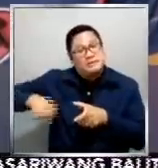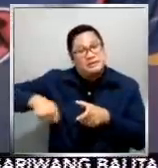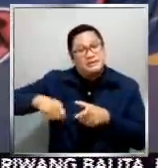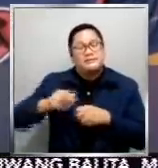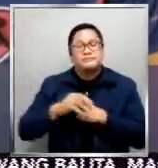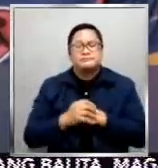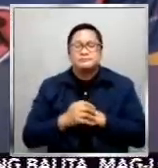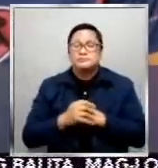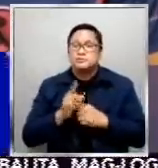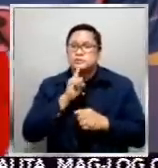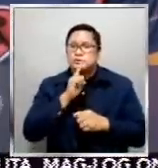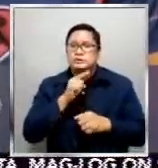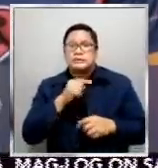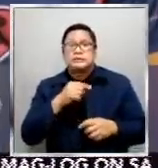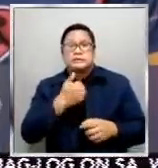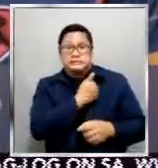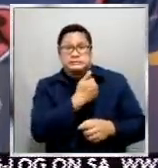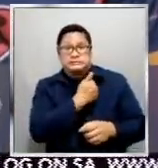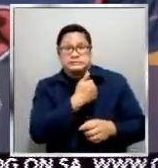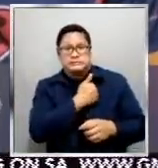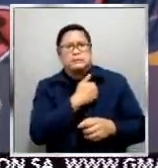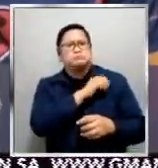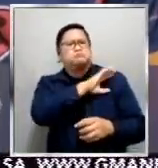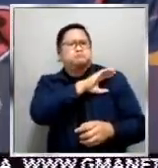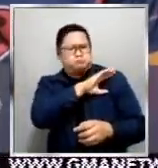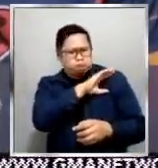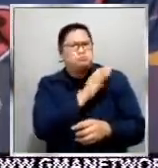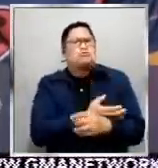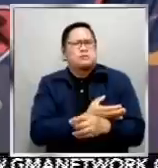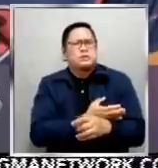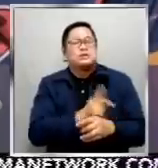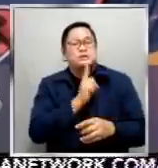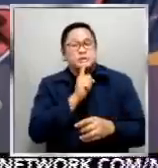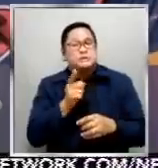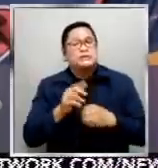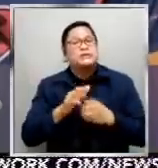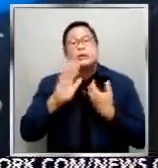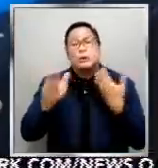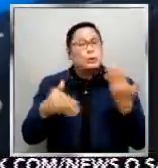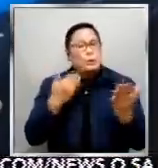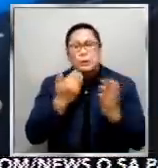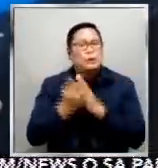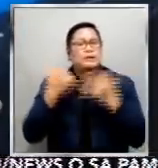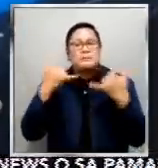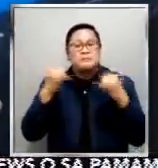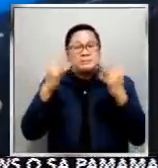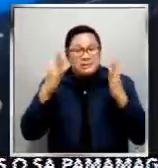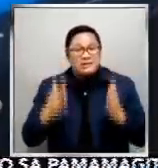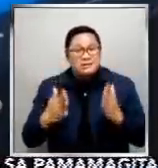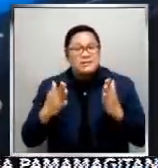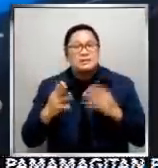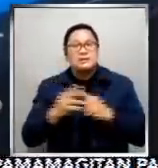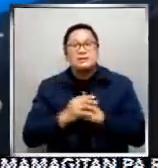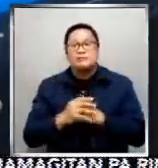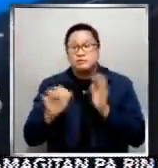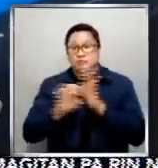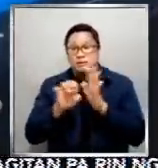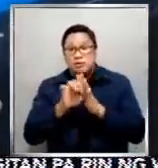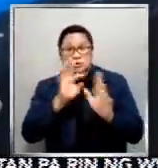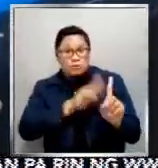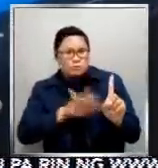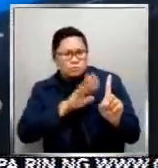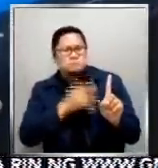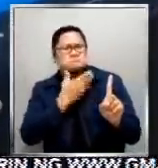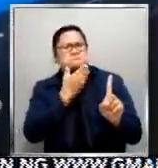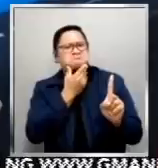loob eh. Doon tayo. Ako, itingin ko ha, sa lahat ng mga lalaro natin, pagka nakita ako, sabi ko, ha, Pilipino